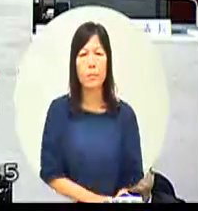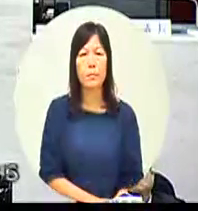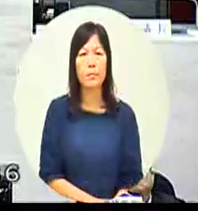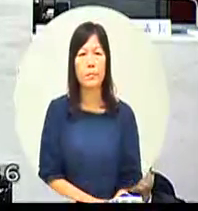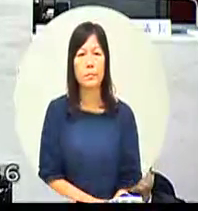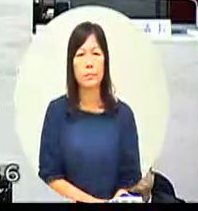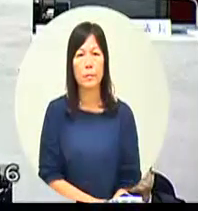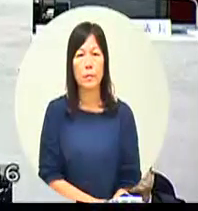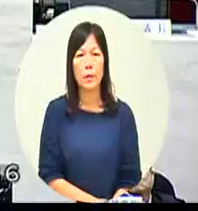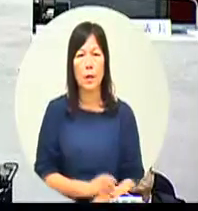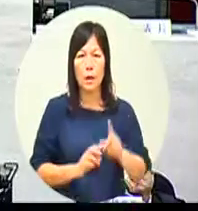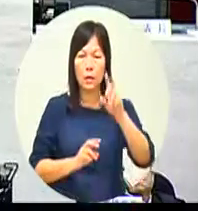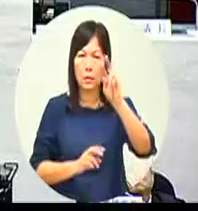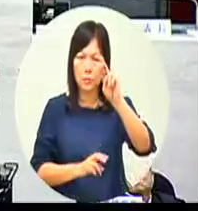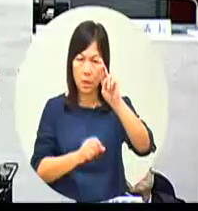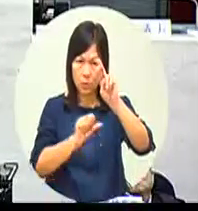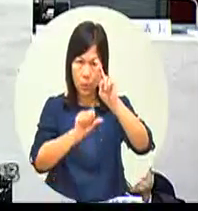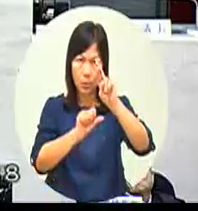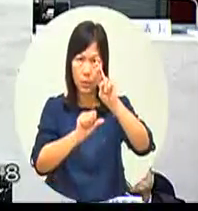然后